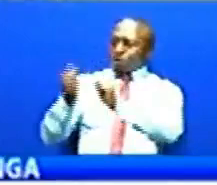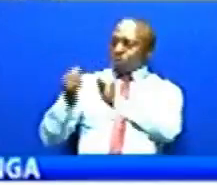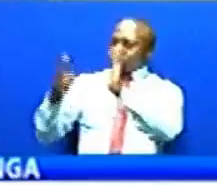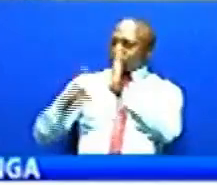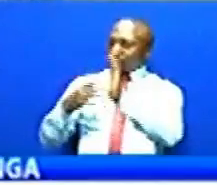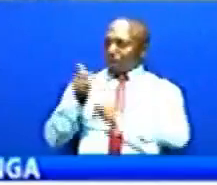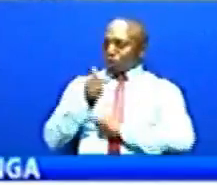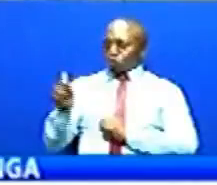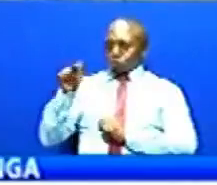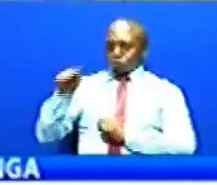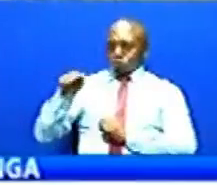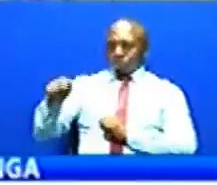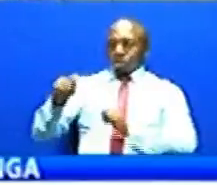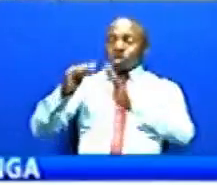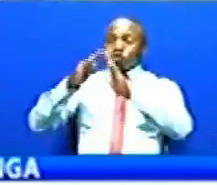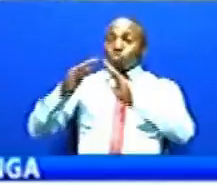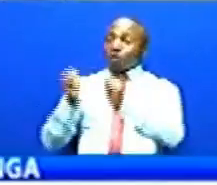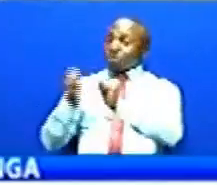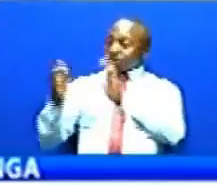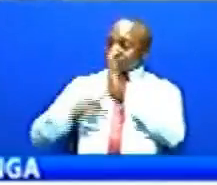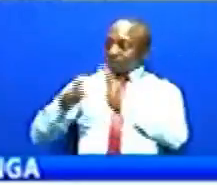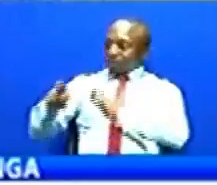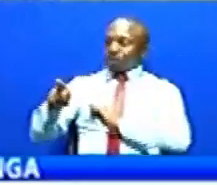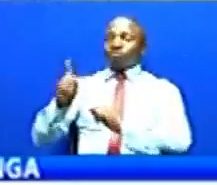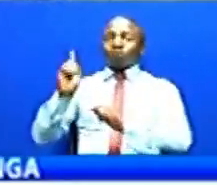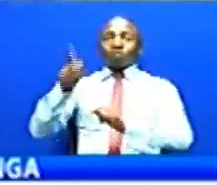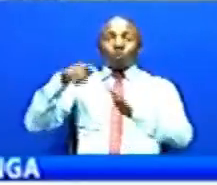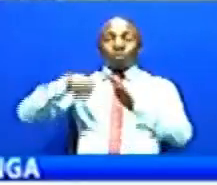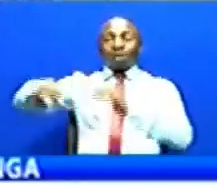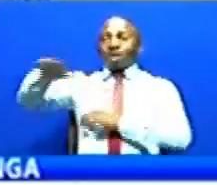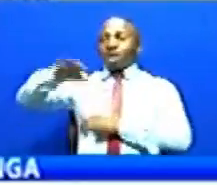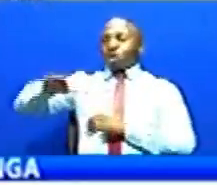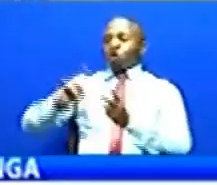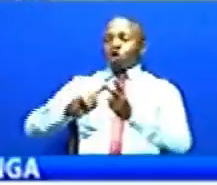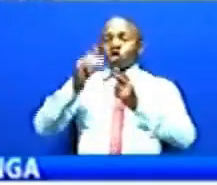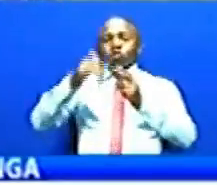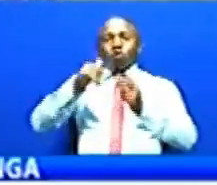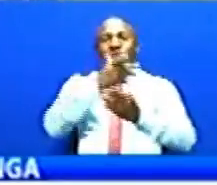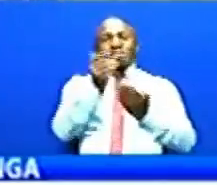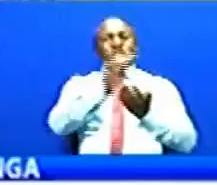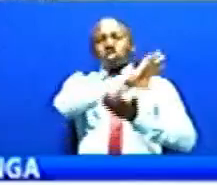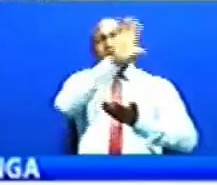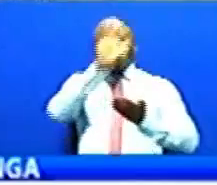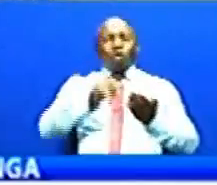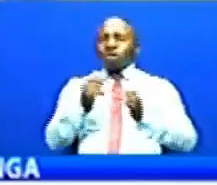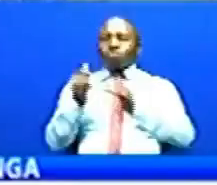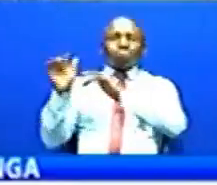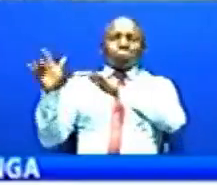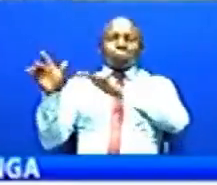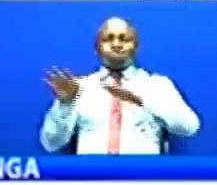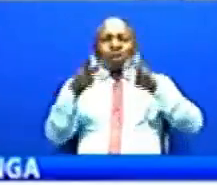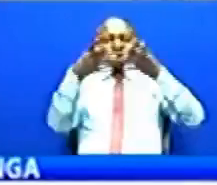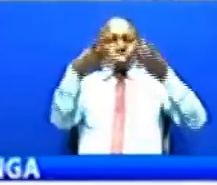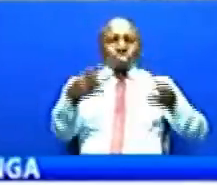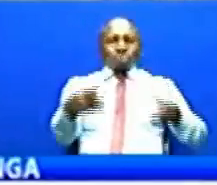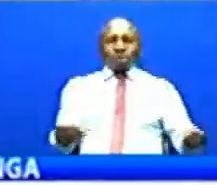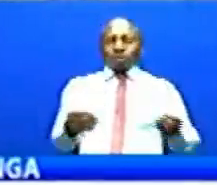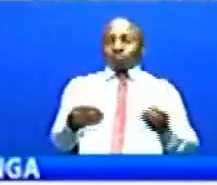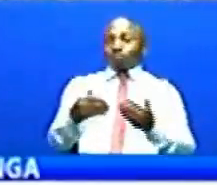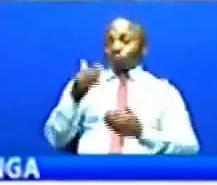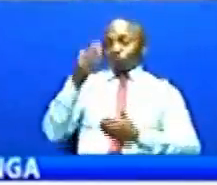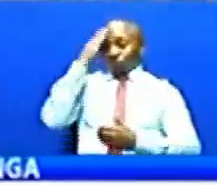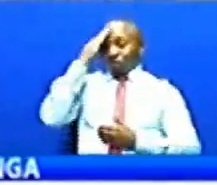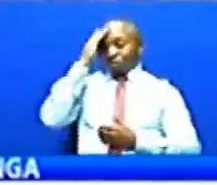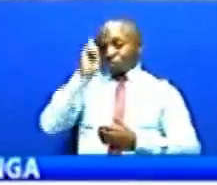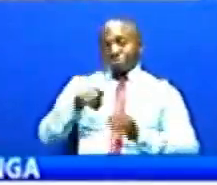17 tu, yani nyumba 17 tu utazikuta kwenye ile eneo. Nyumba zote uweze hata kujua kama hapa palikuwa na nyumba.